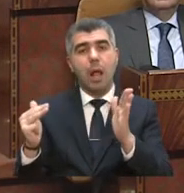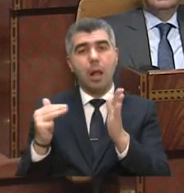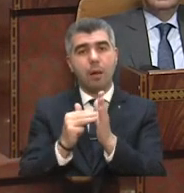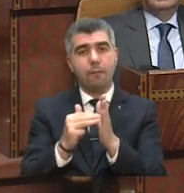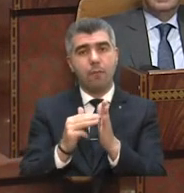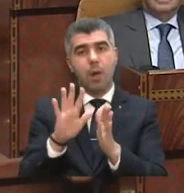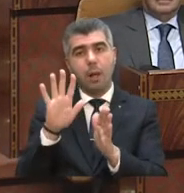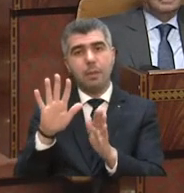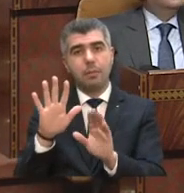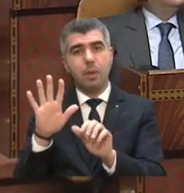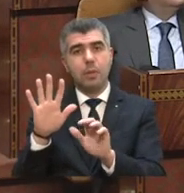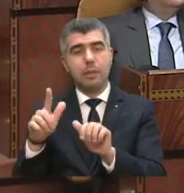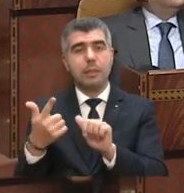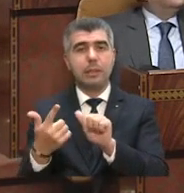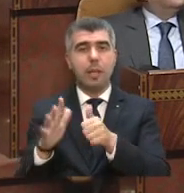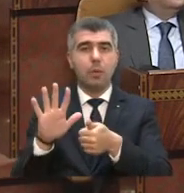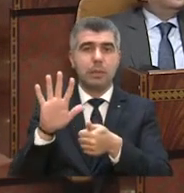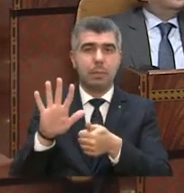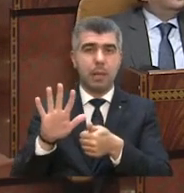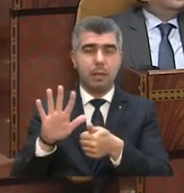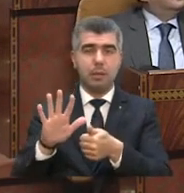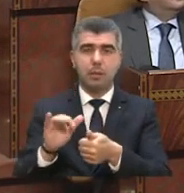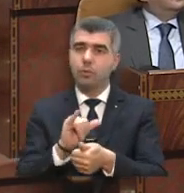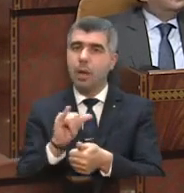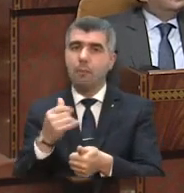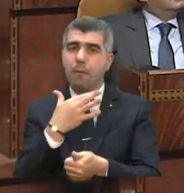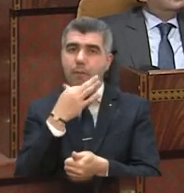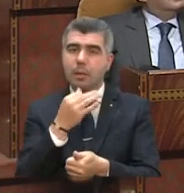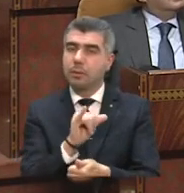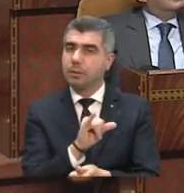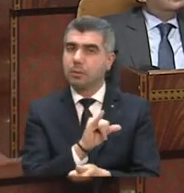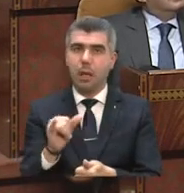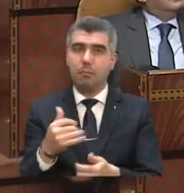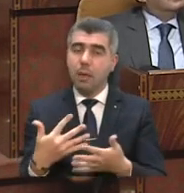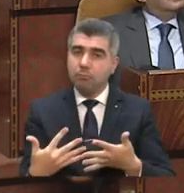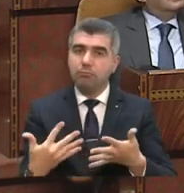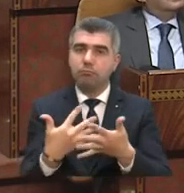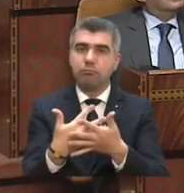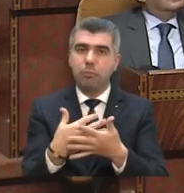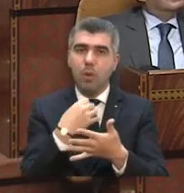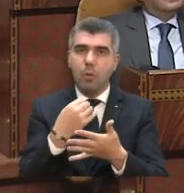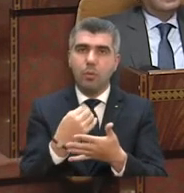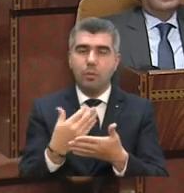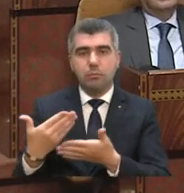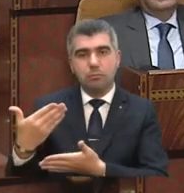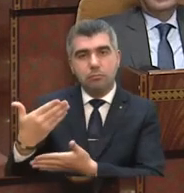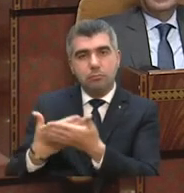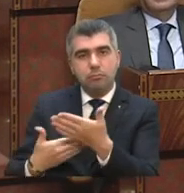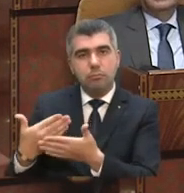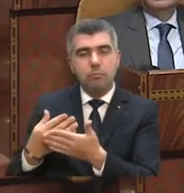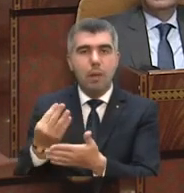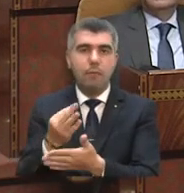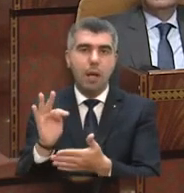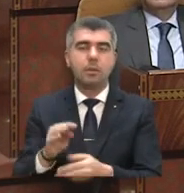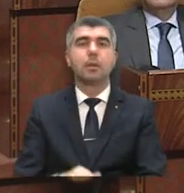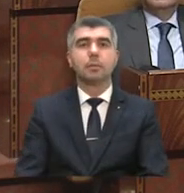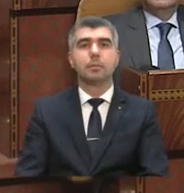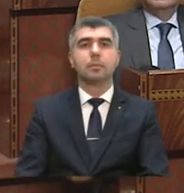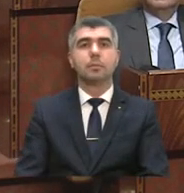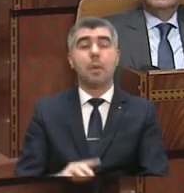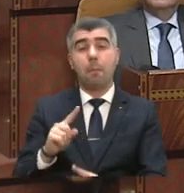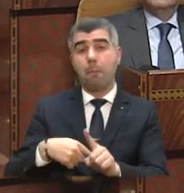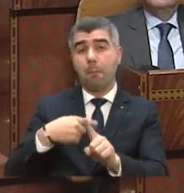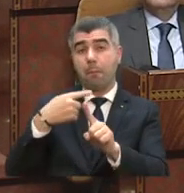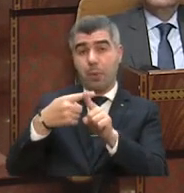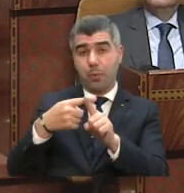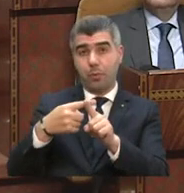18579 تأشيرة. ما كاين تساهل، بكل صراحة هادشي ما كيعكسش الروابط التاريخية اللي عندنا مع الدولة الفرنسية. زائد على أنه واش